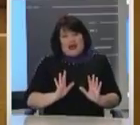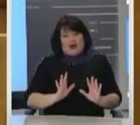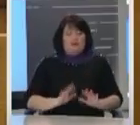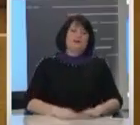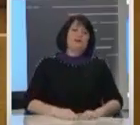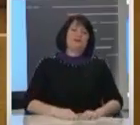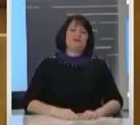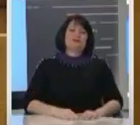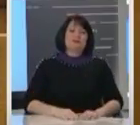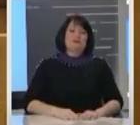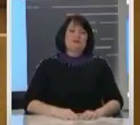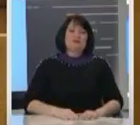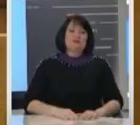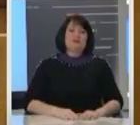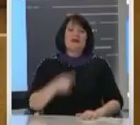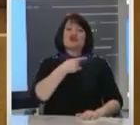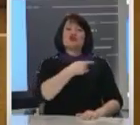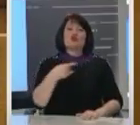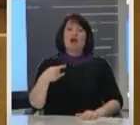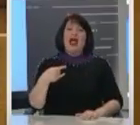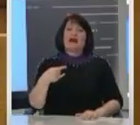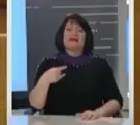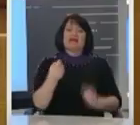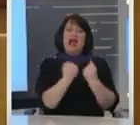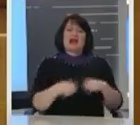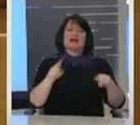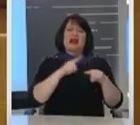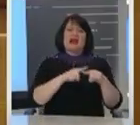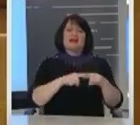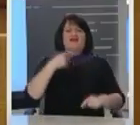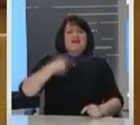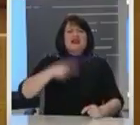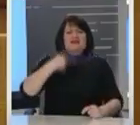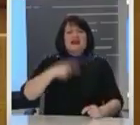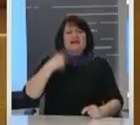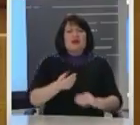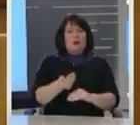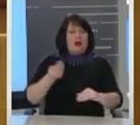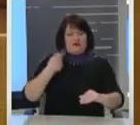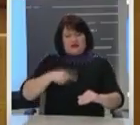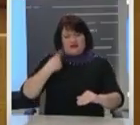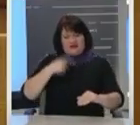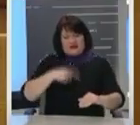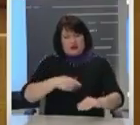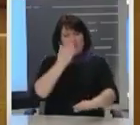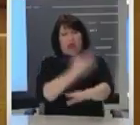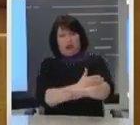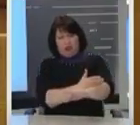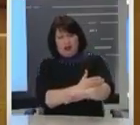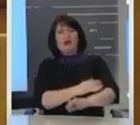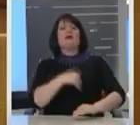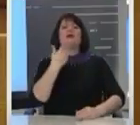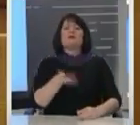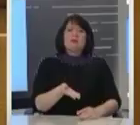τριπλέτα, έρχεται ο κύριος Ζουράρης, βρίζει όσους δεν έχει βρίσει μέχρι τώρα